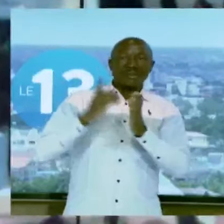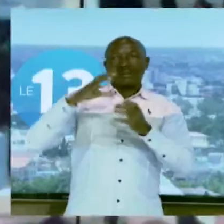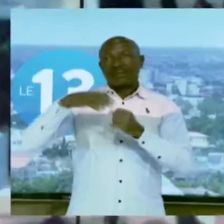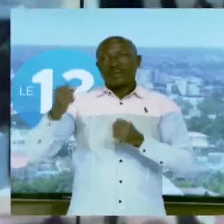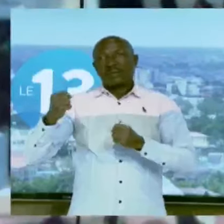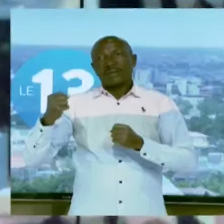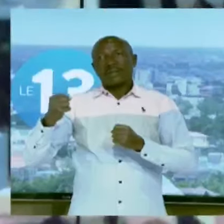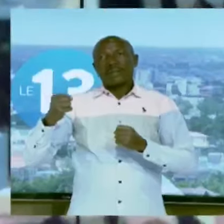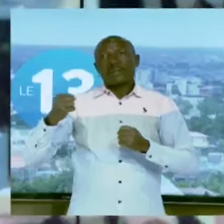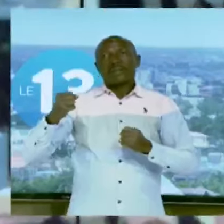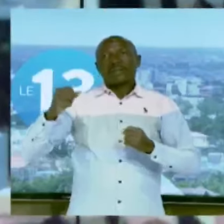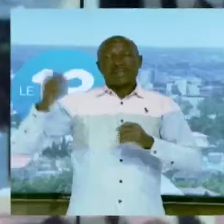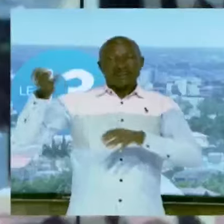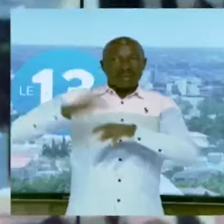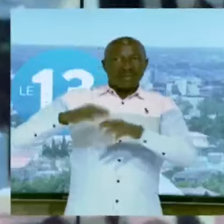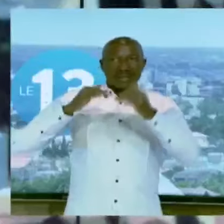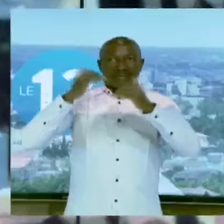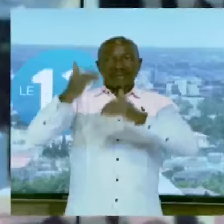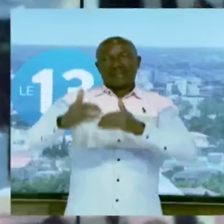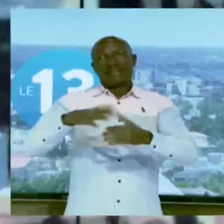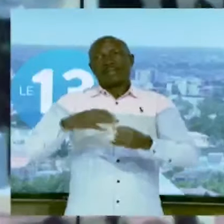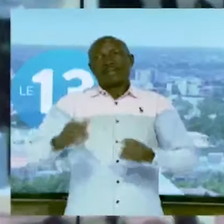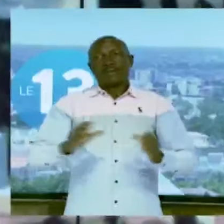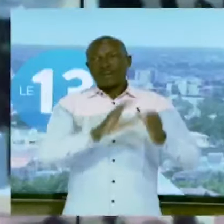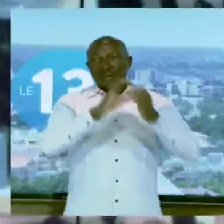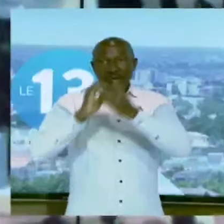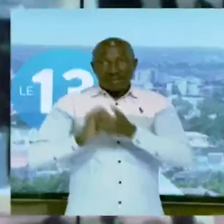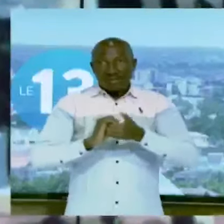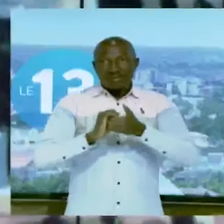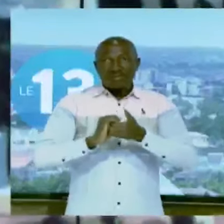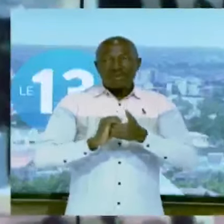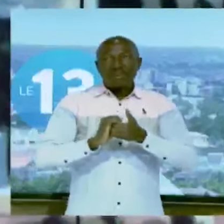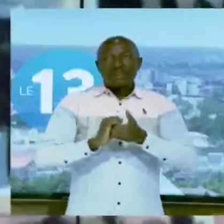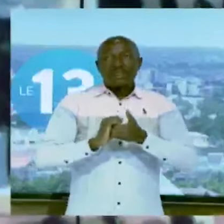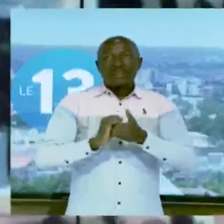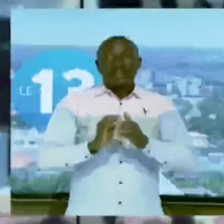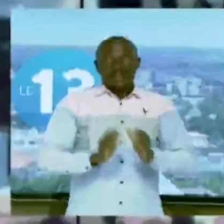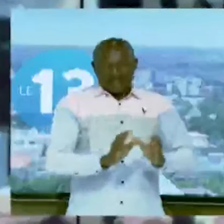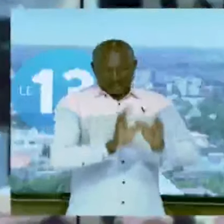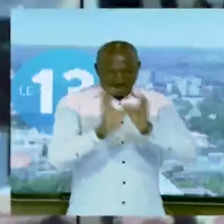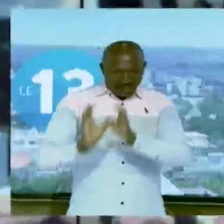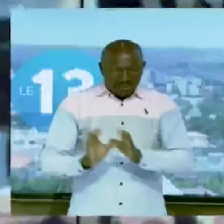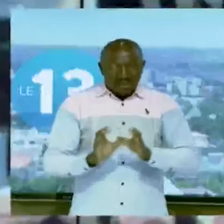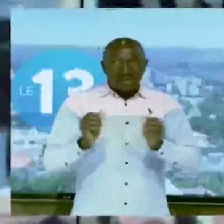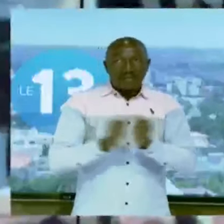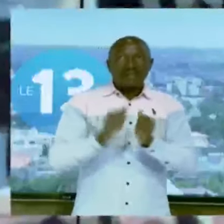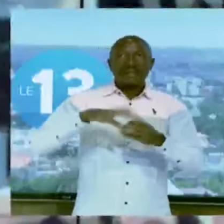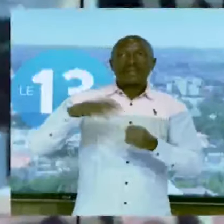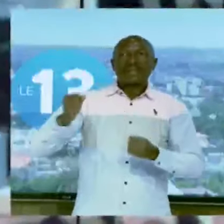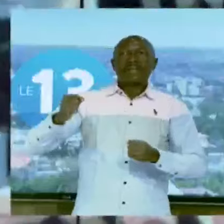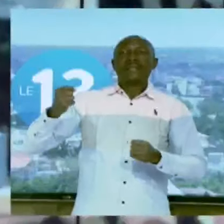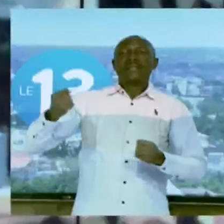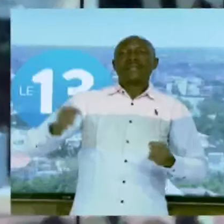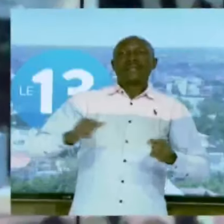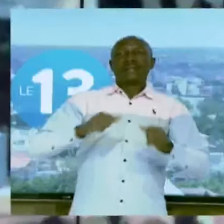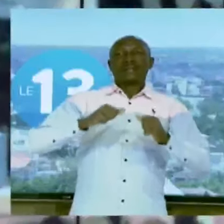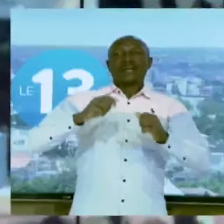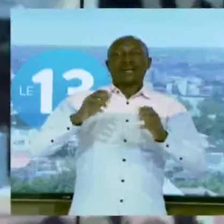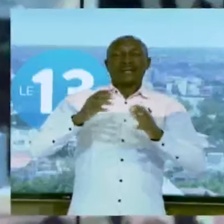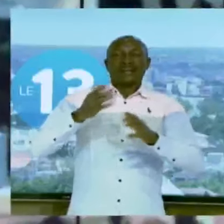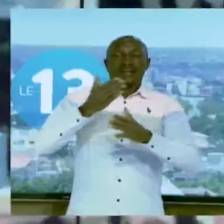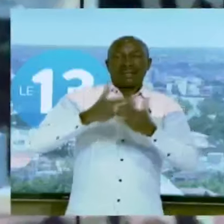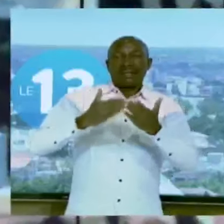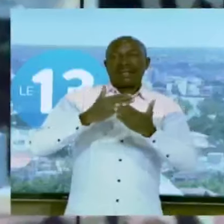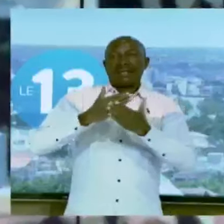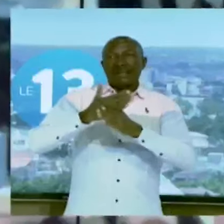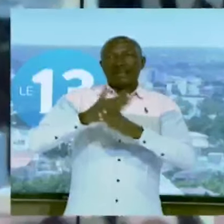policier met en avant la nécessité de la collaboration des forces de sécurité et des populations, représentation sociale entre les populations civiles et les